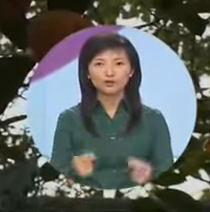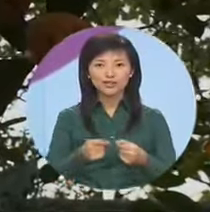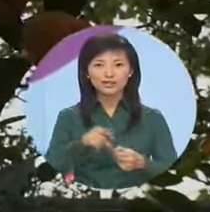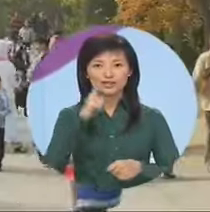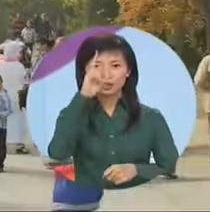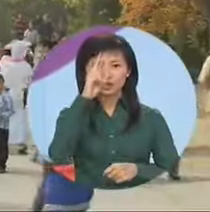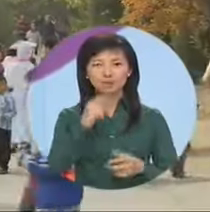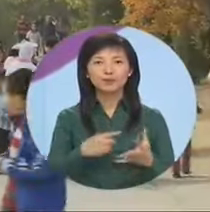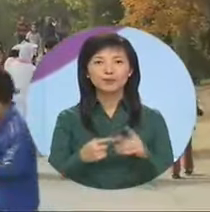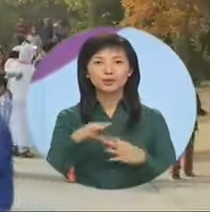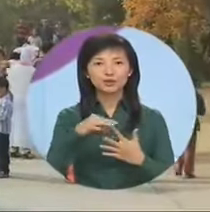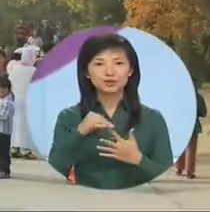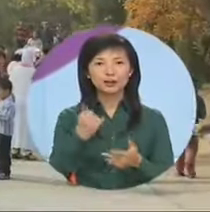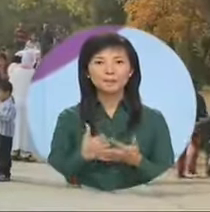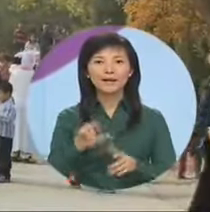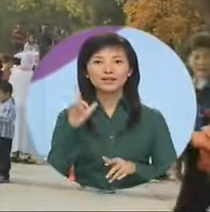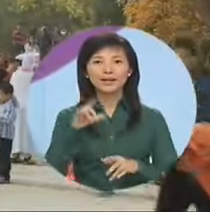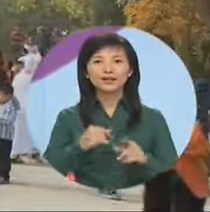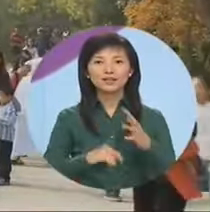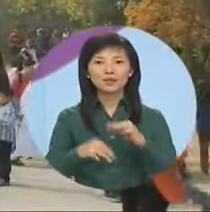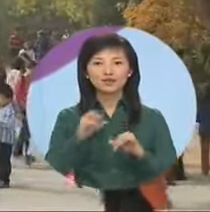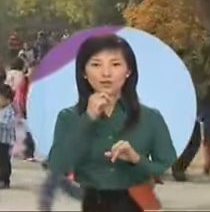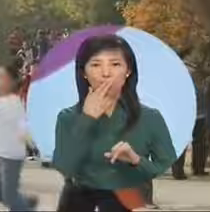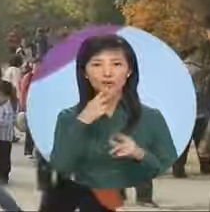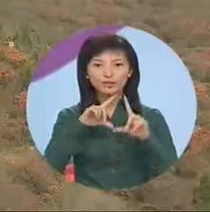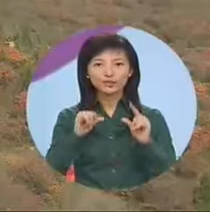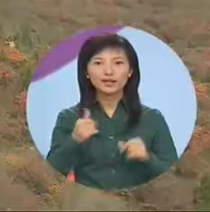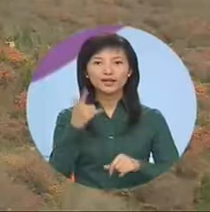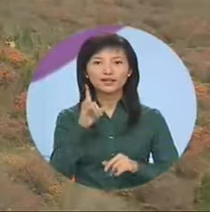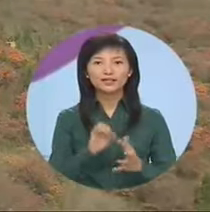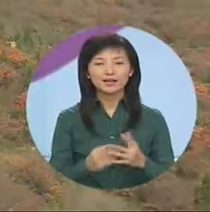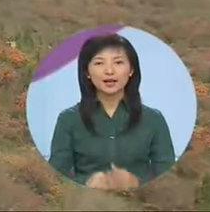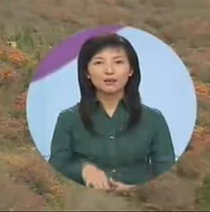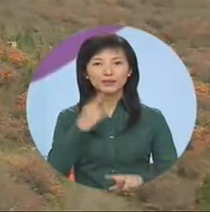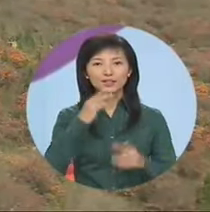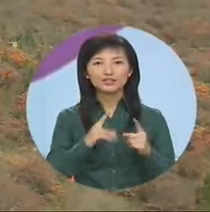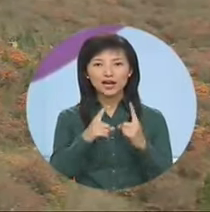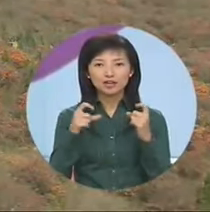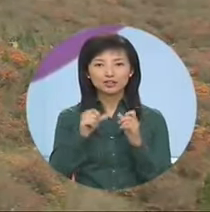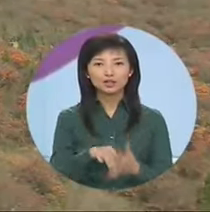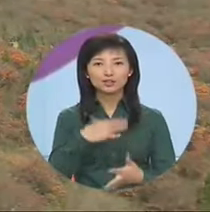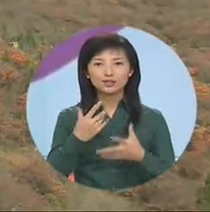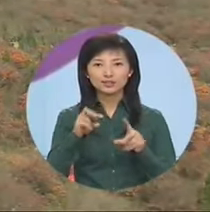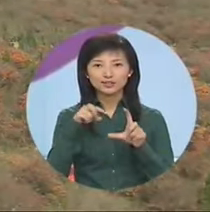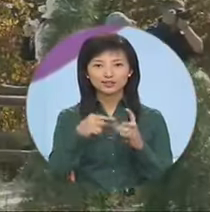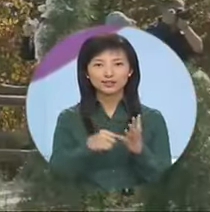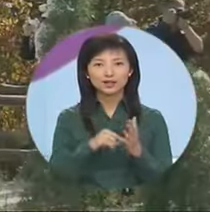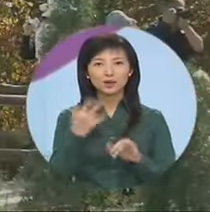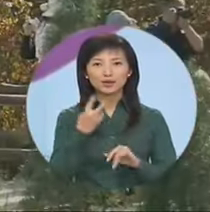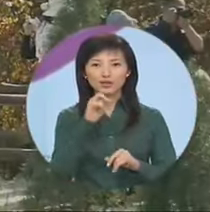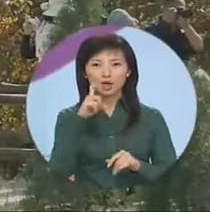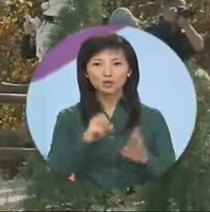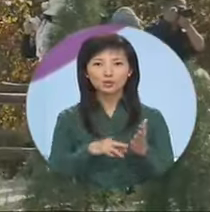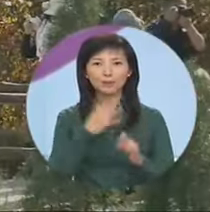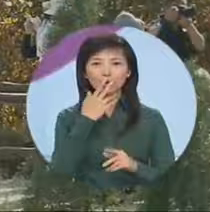周，市民还可以选择到八达岭国家森林公园的红叶岭、红螺寺、慕田峪长城等郊区景点，观赏郊区